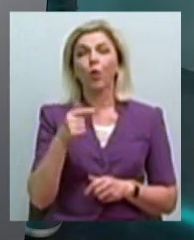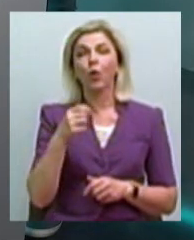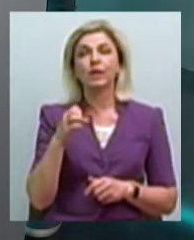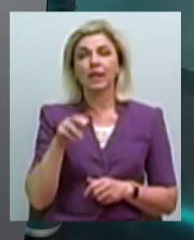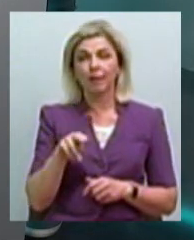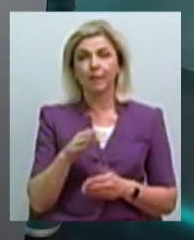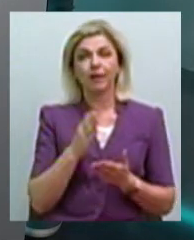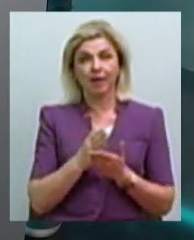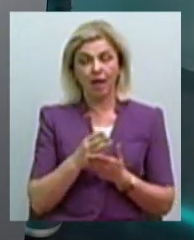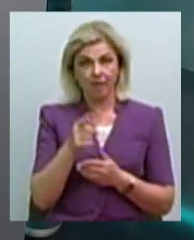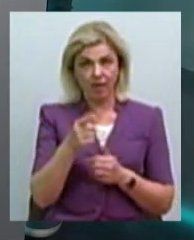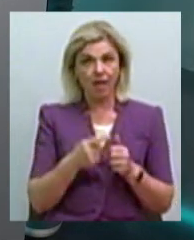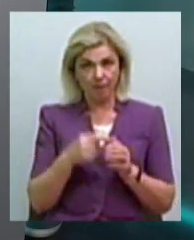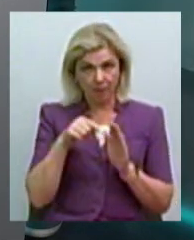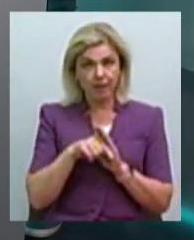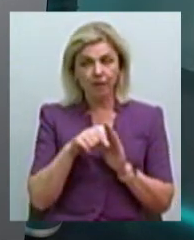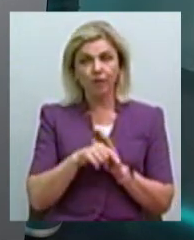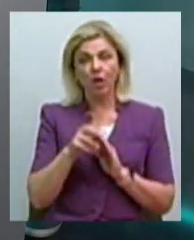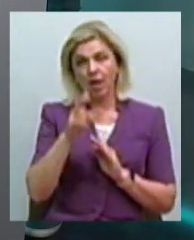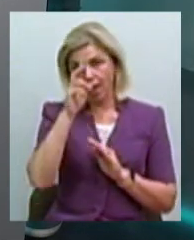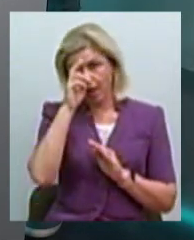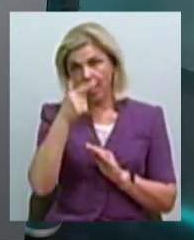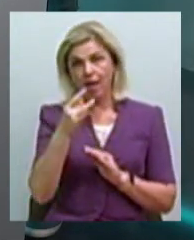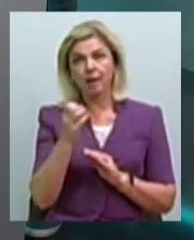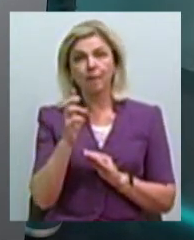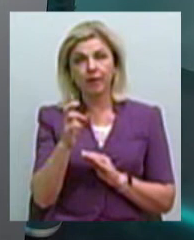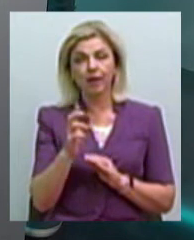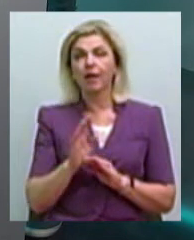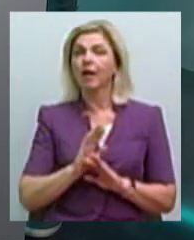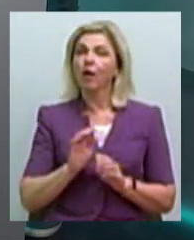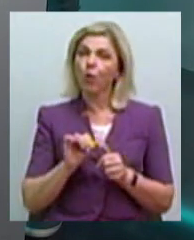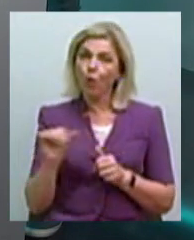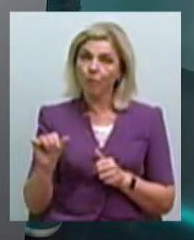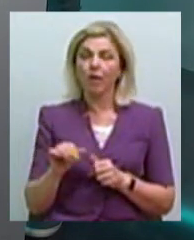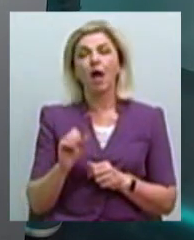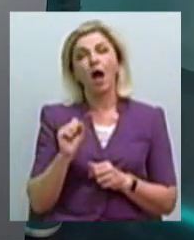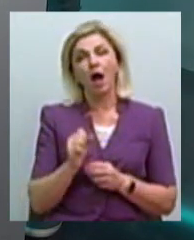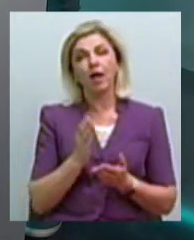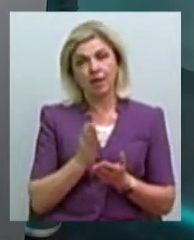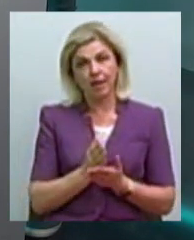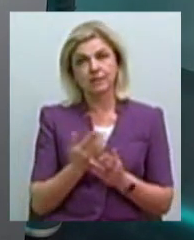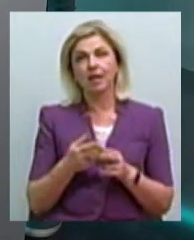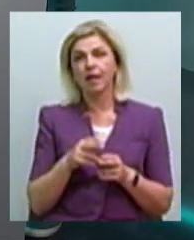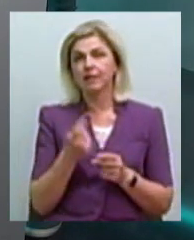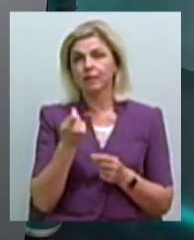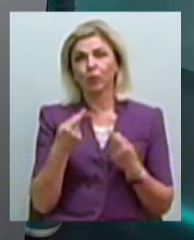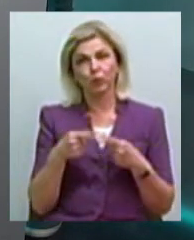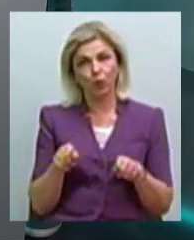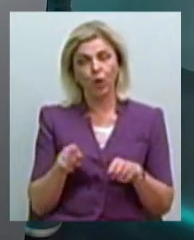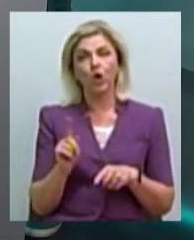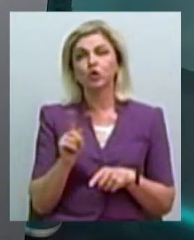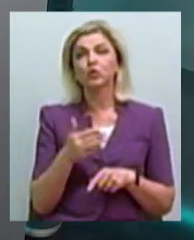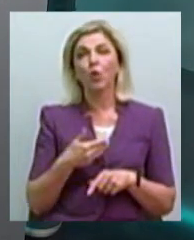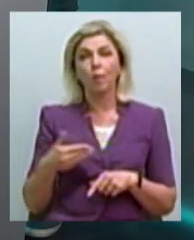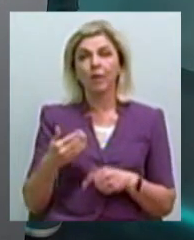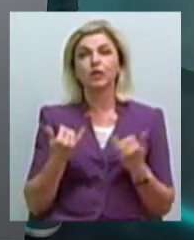Ви маєте в виду герб? Окрім гербу. Ну, как бы да, есть, но тем не менее это немножко другое. То, что мы в данный